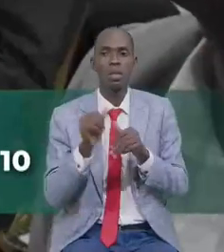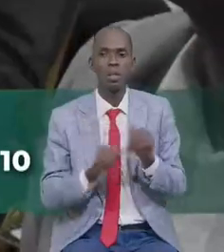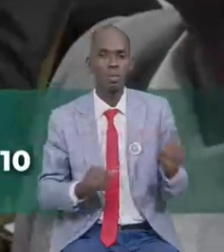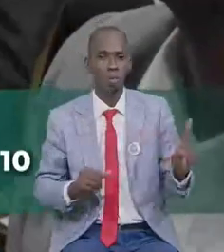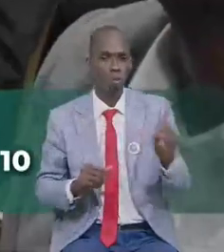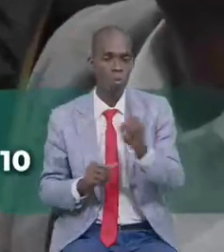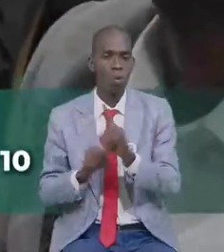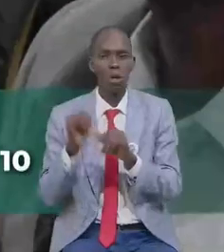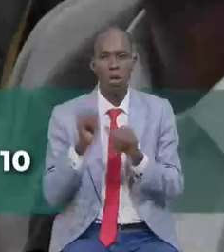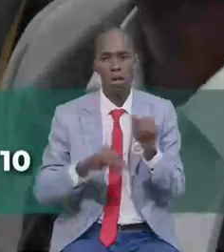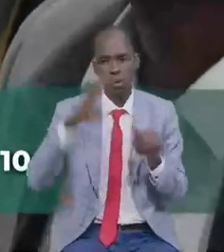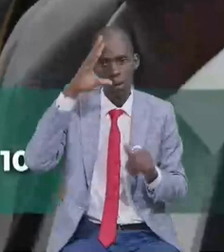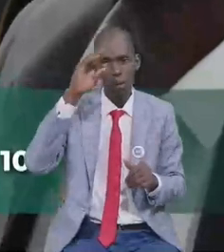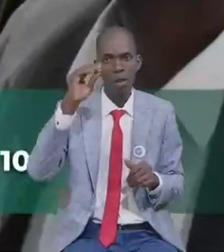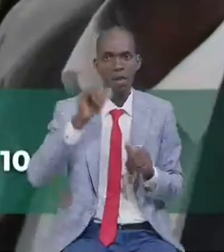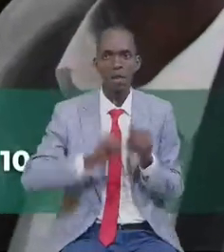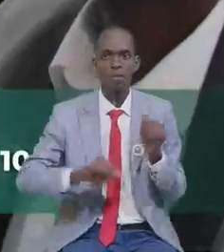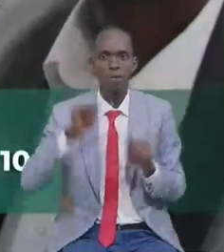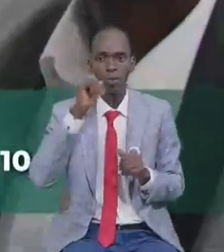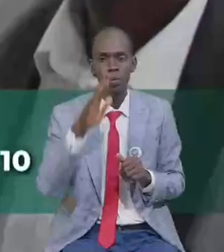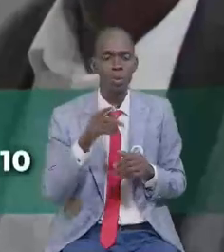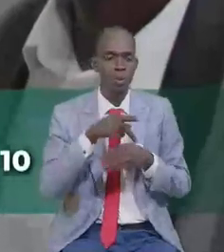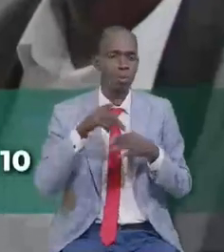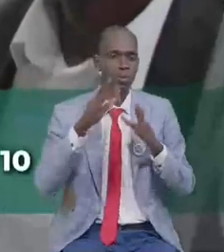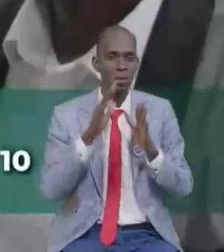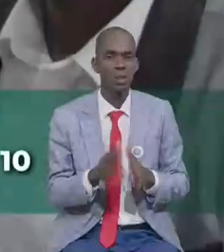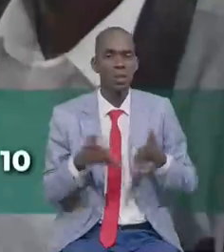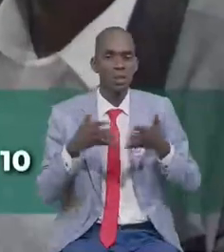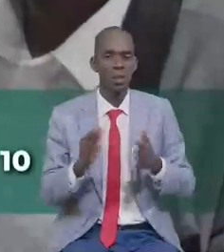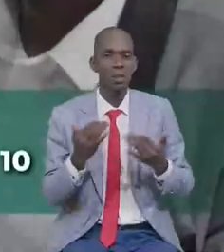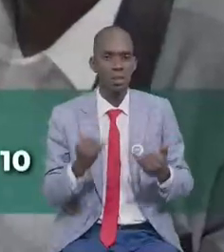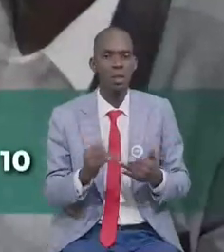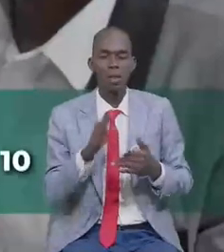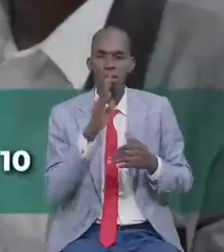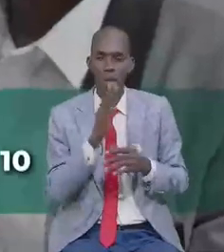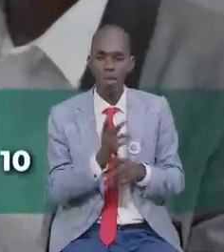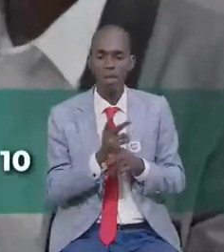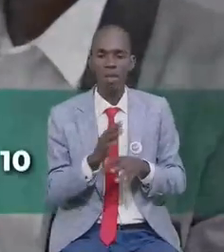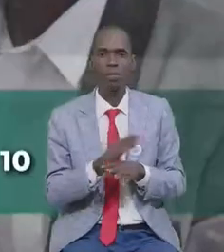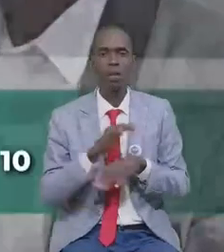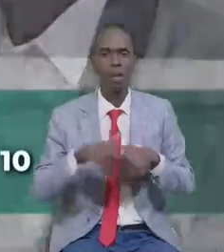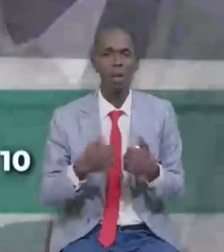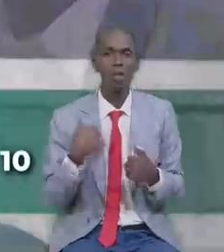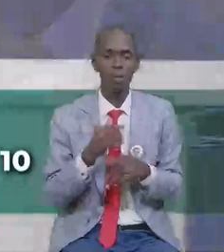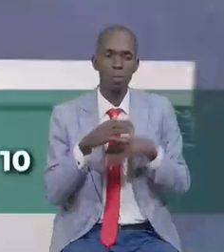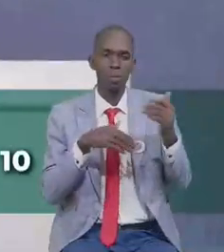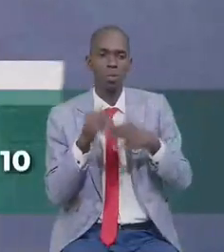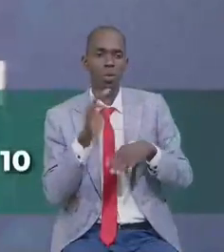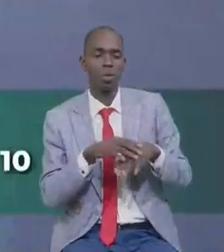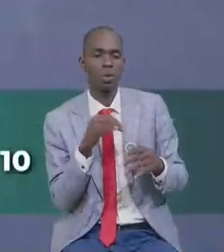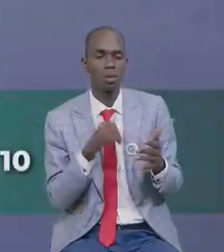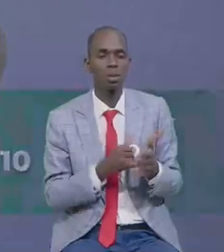tout homme, toute femme, tout ministre professionnel, que chacun prenne garde à la main dont il bâtit dessus. Verset 11.